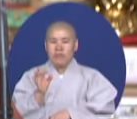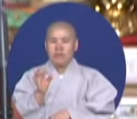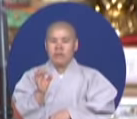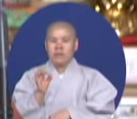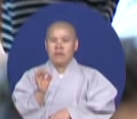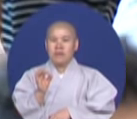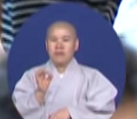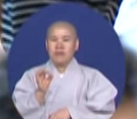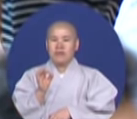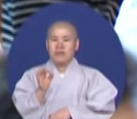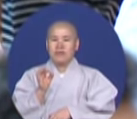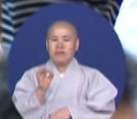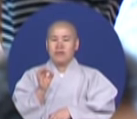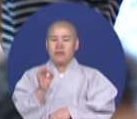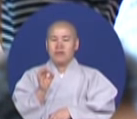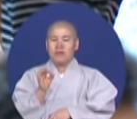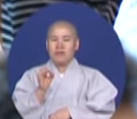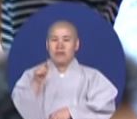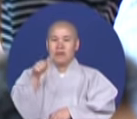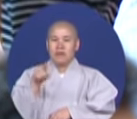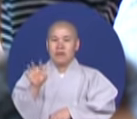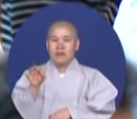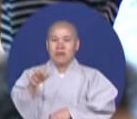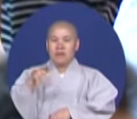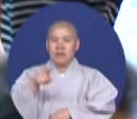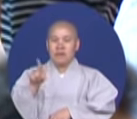천룡이 이